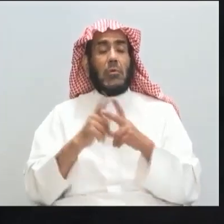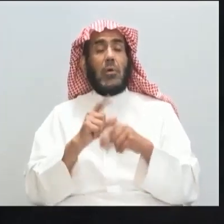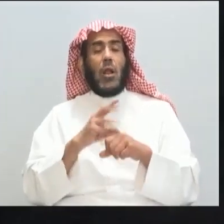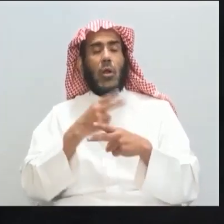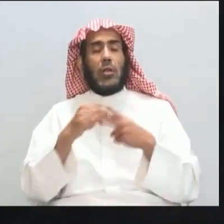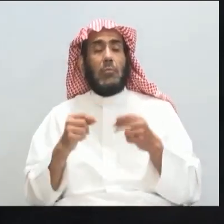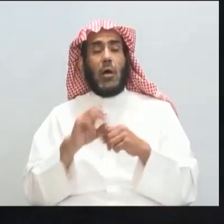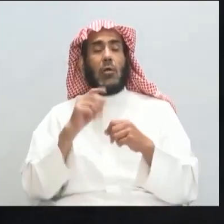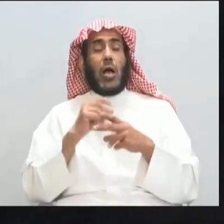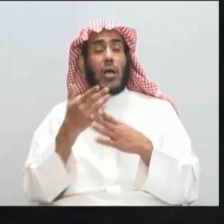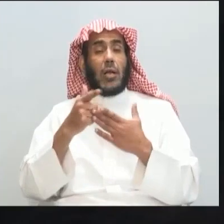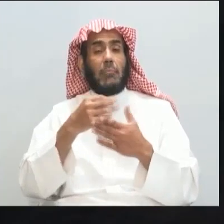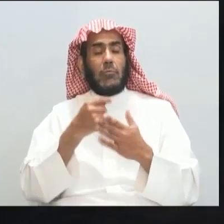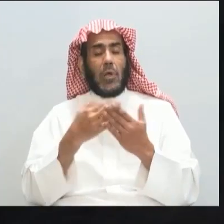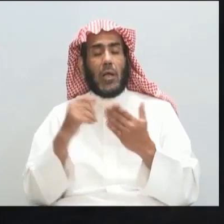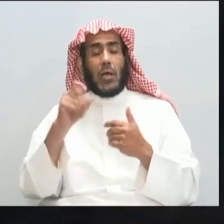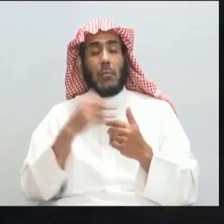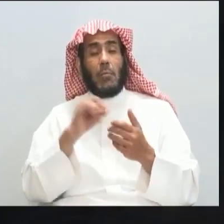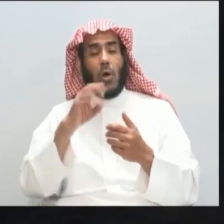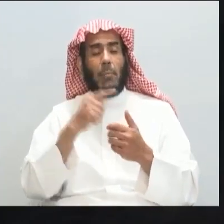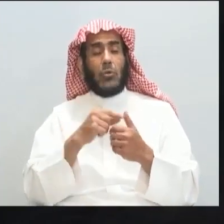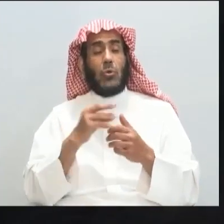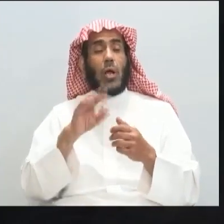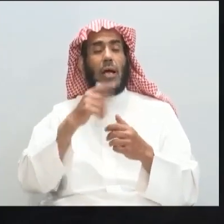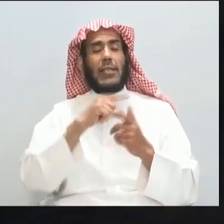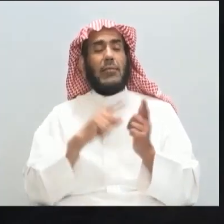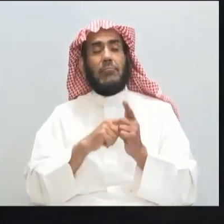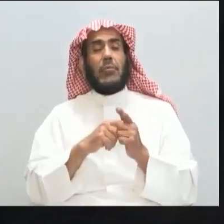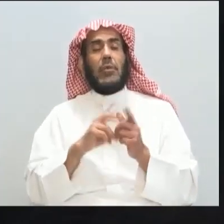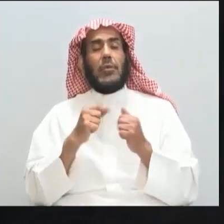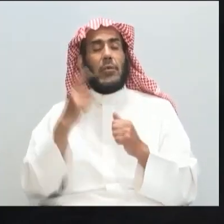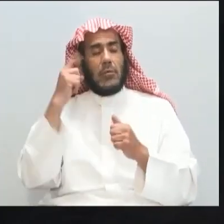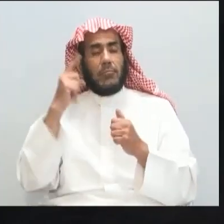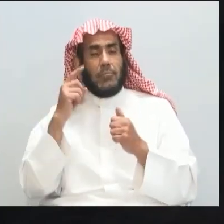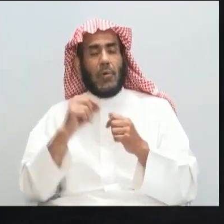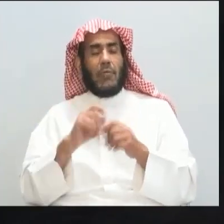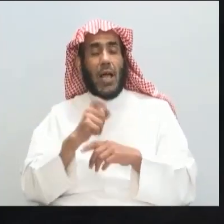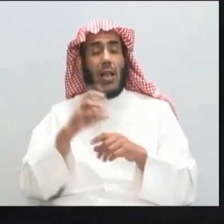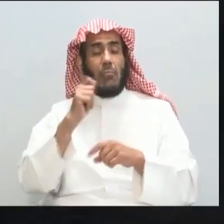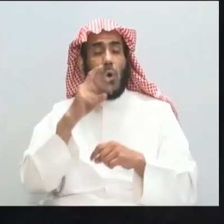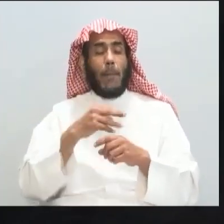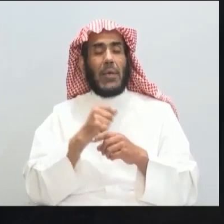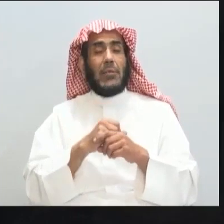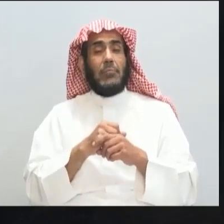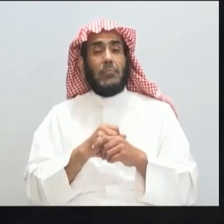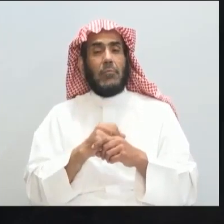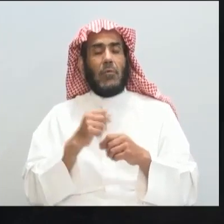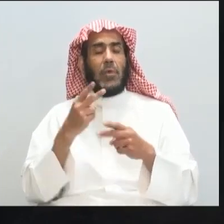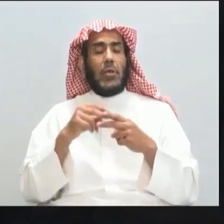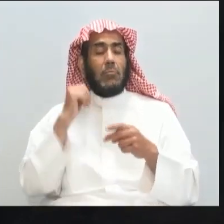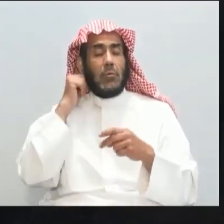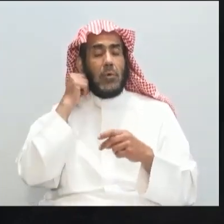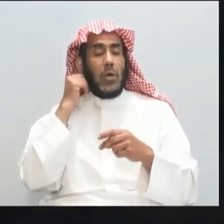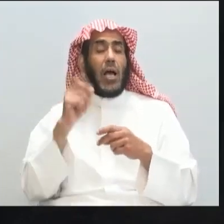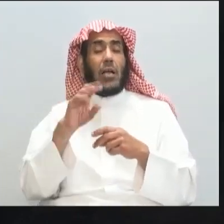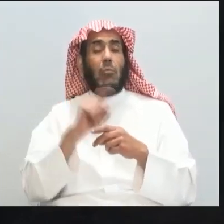الاعراب اقول مثلا اكرم اكرم م محمد خالدا هنا الفاعل محمد ف بفضل الاعراب لكن لو